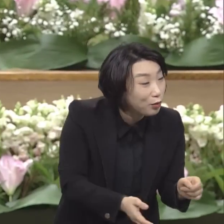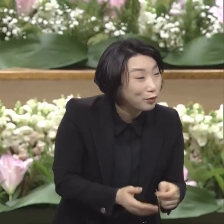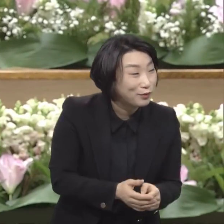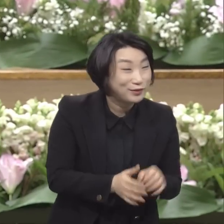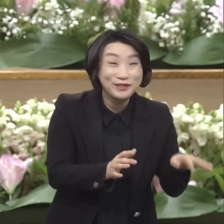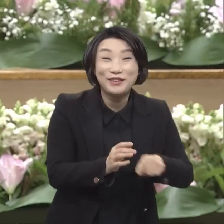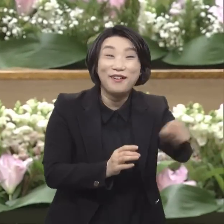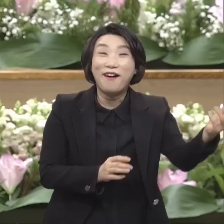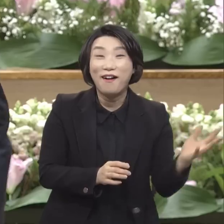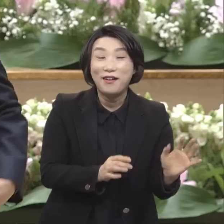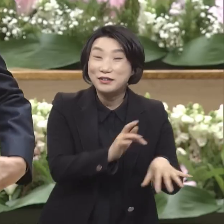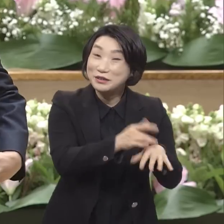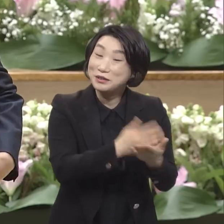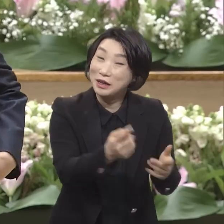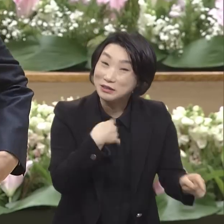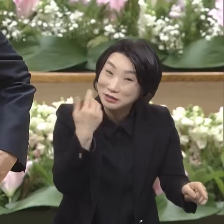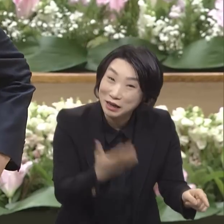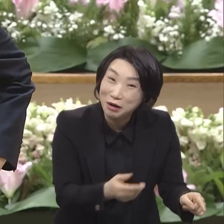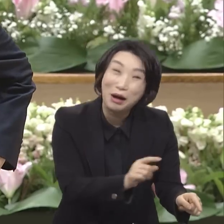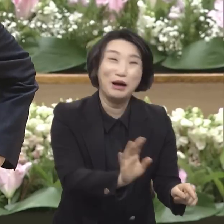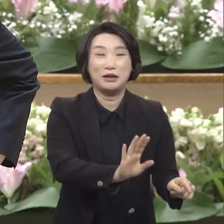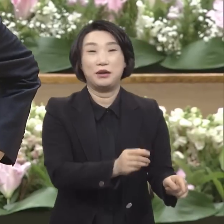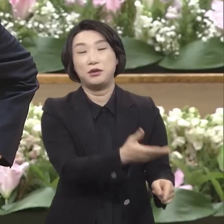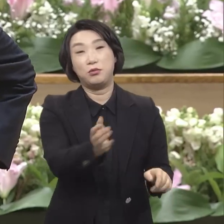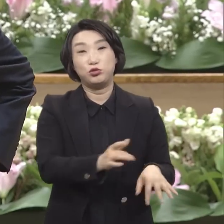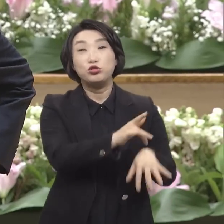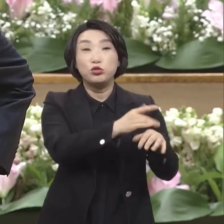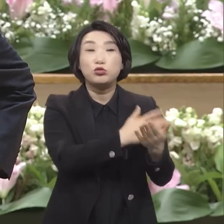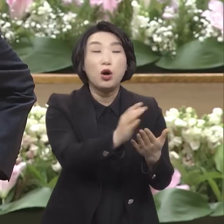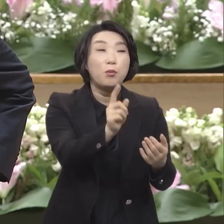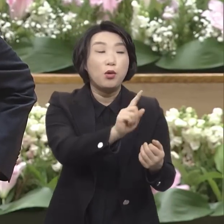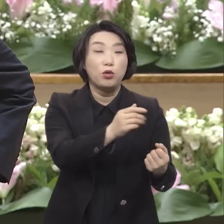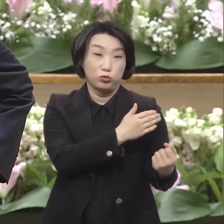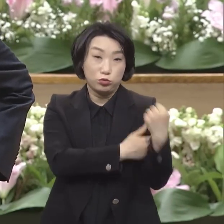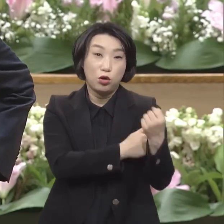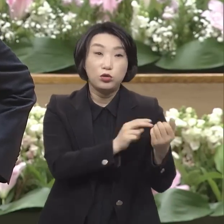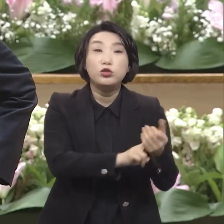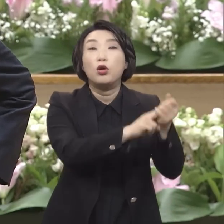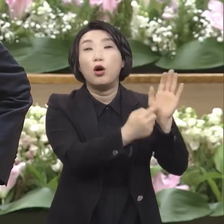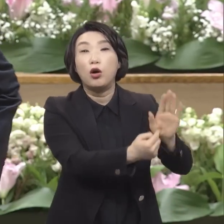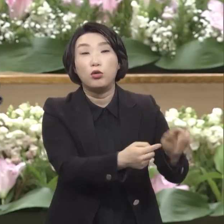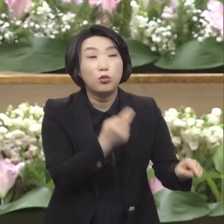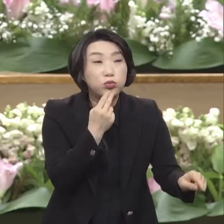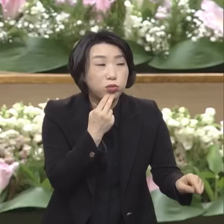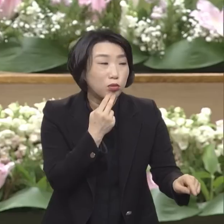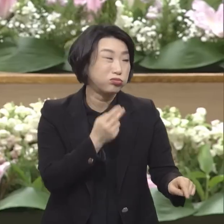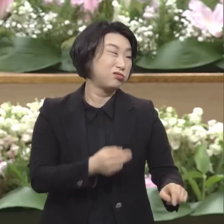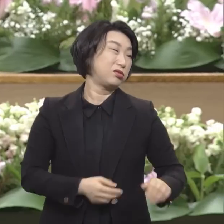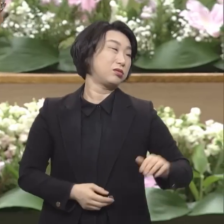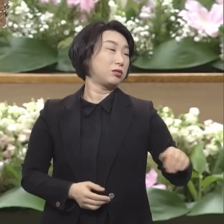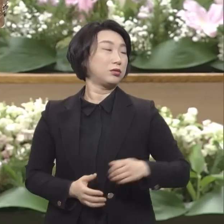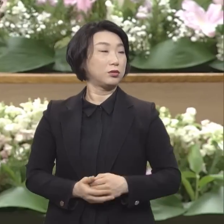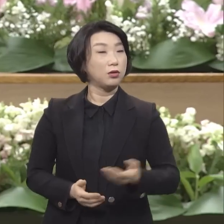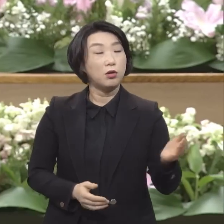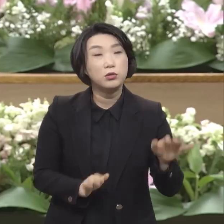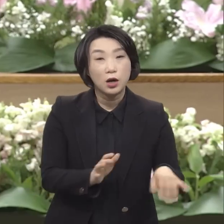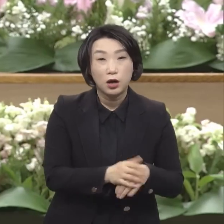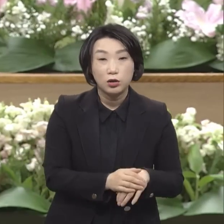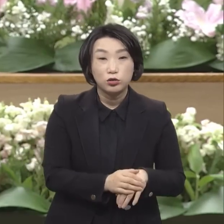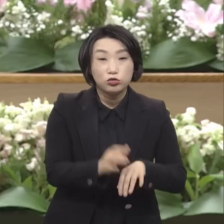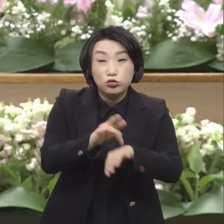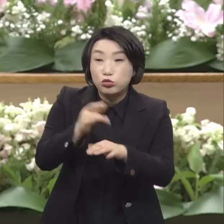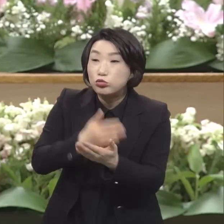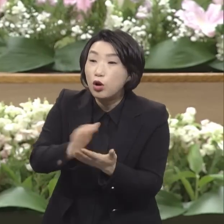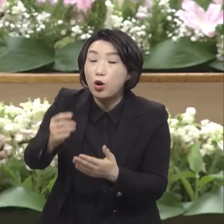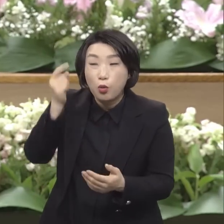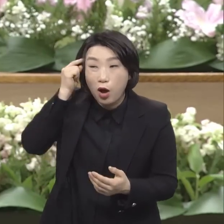쫓아내봤거든. 그 귀신 쫓아낼 어떤 능력도 이적도 없는 것들이 귀신을 쫓아내니 왜 귀신